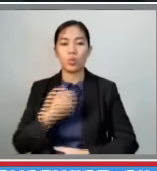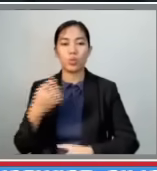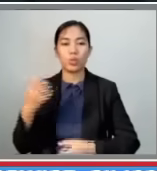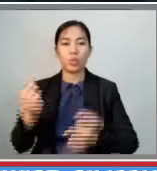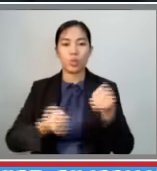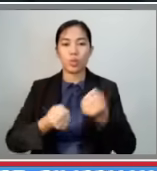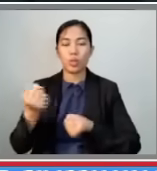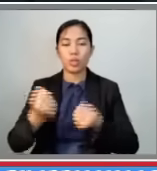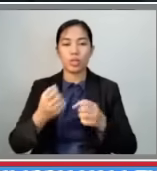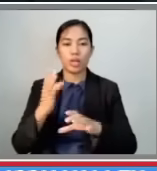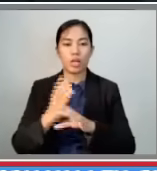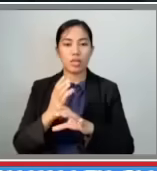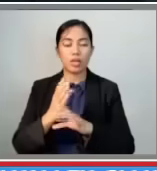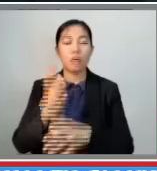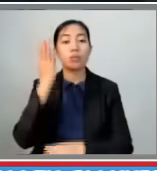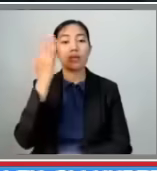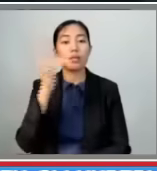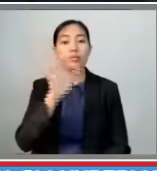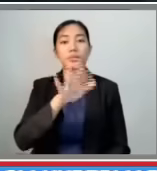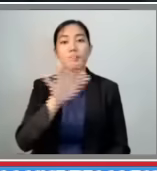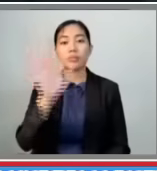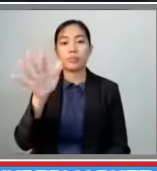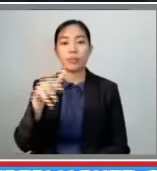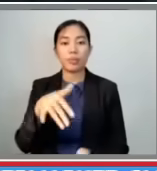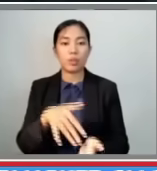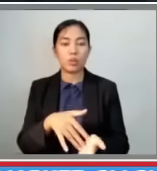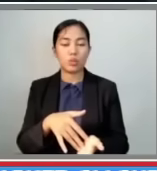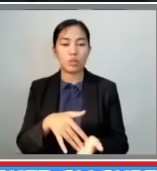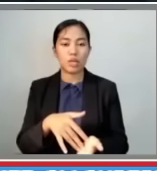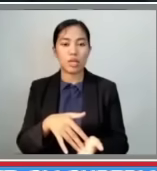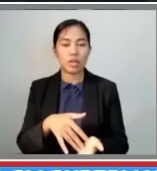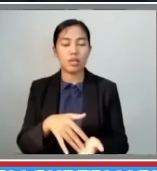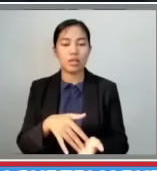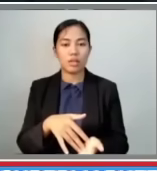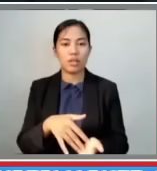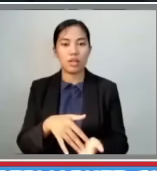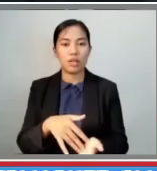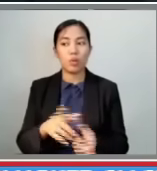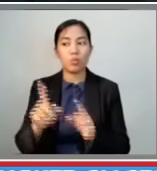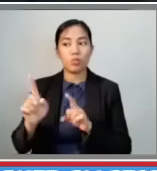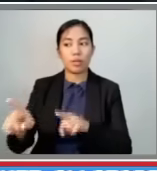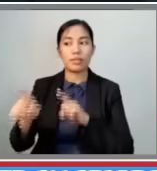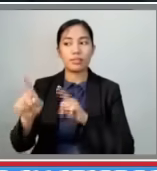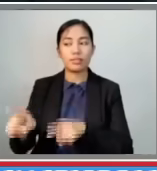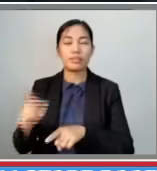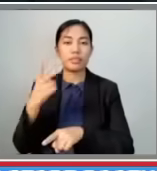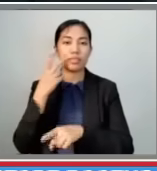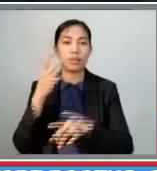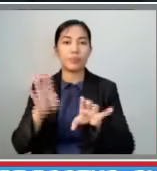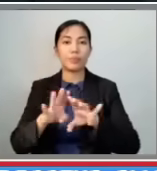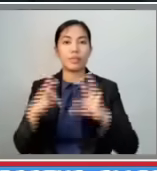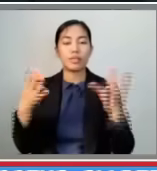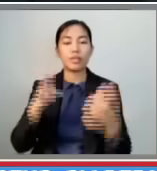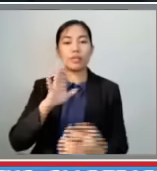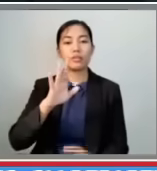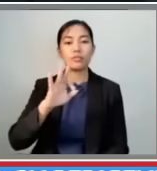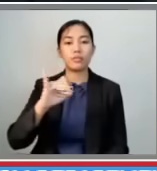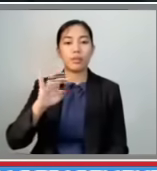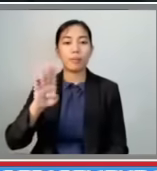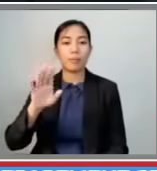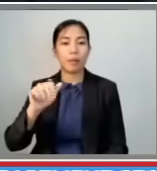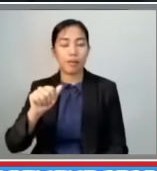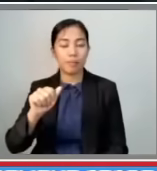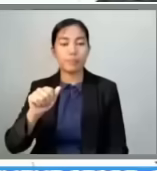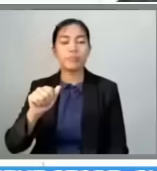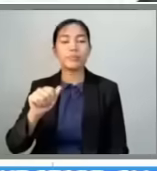mahigit 55,000 na ine-expect natin na a-attend po dito sa opening o manunod ngayong opening. Kung